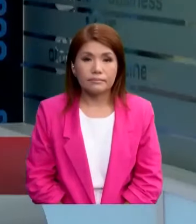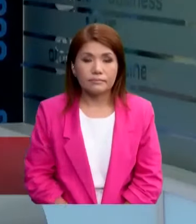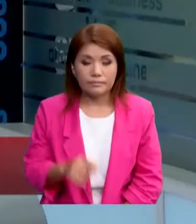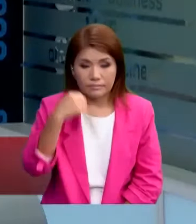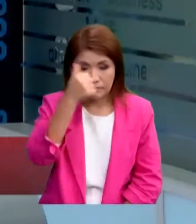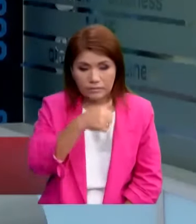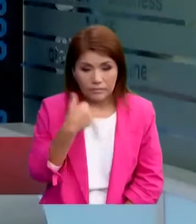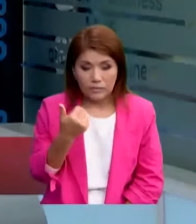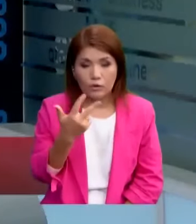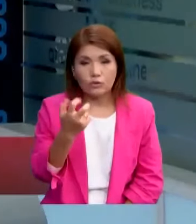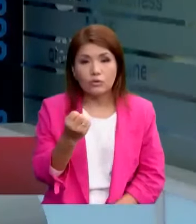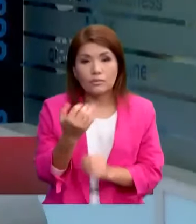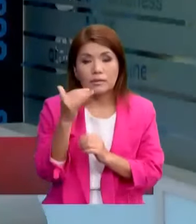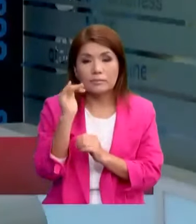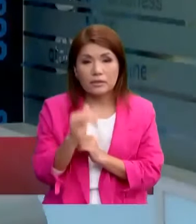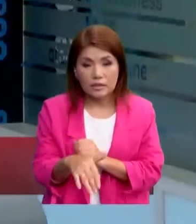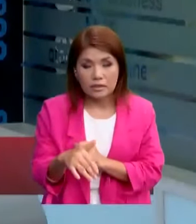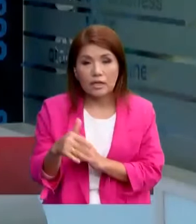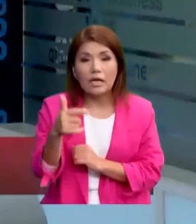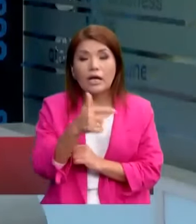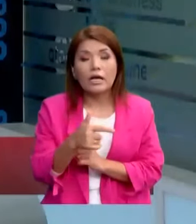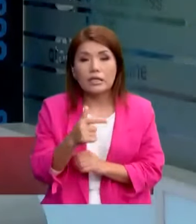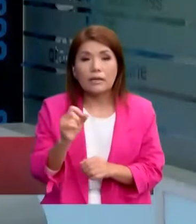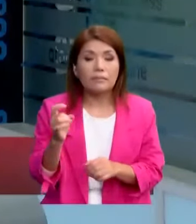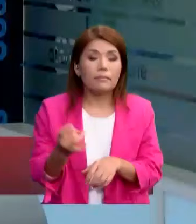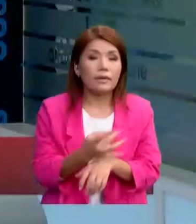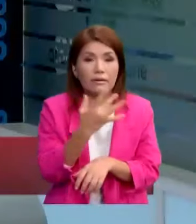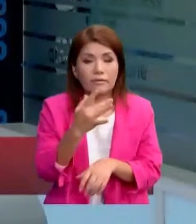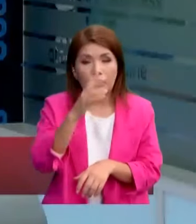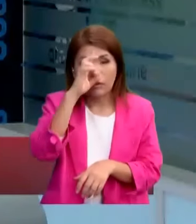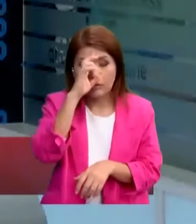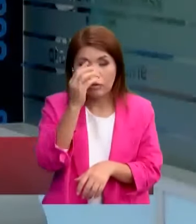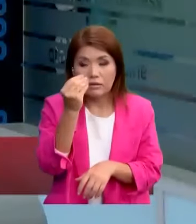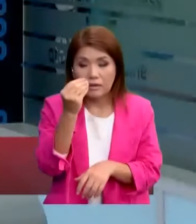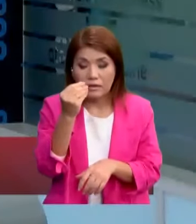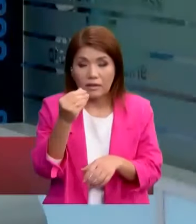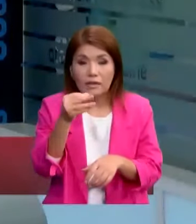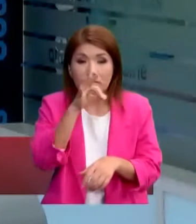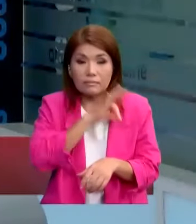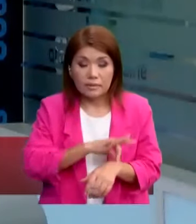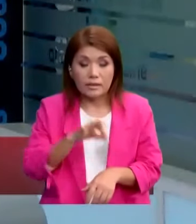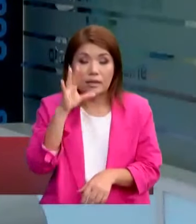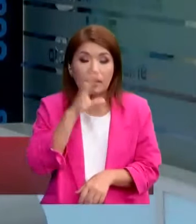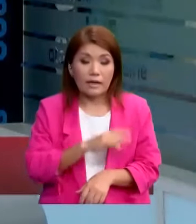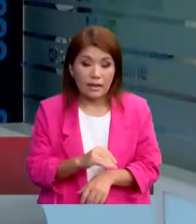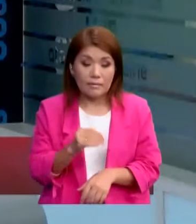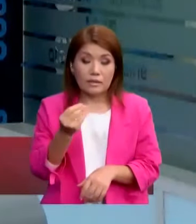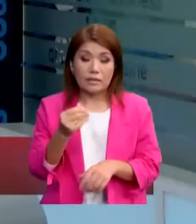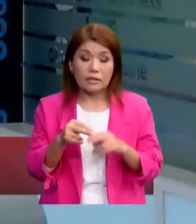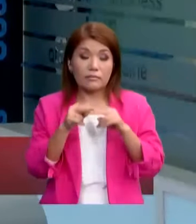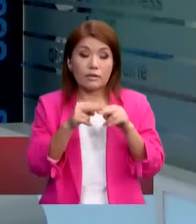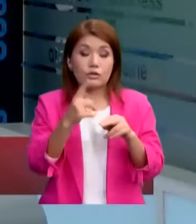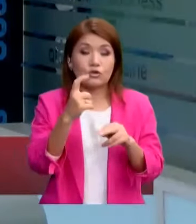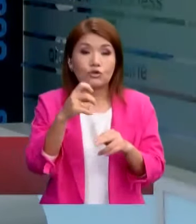Бұл елімізде 315 мыңнан аса азамат алғаш болып ұлттық қордан аударылған ақшаны өз мақсатында пайдалана алады. Шотқа түскен